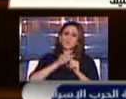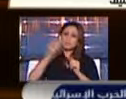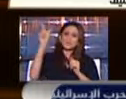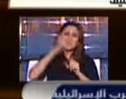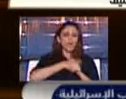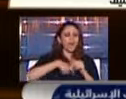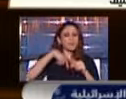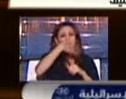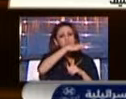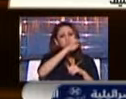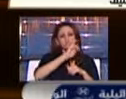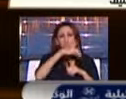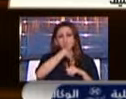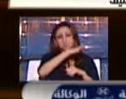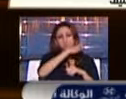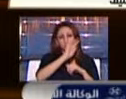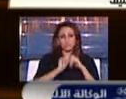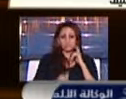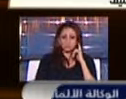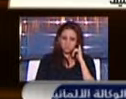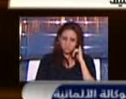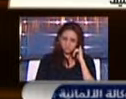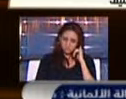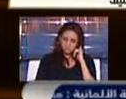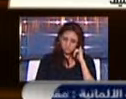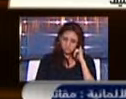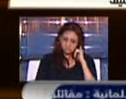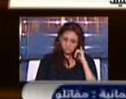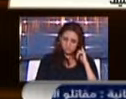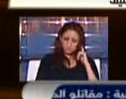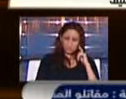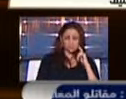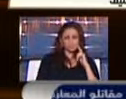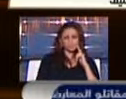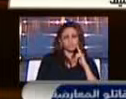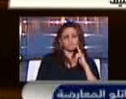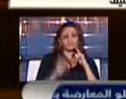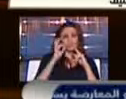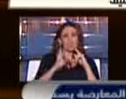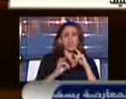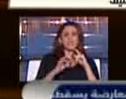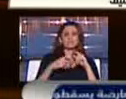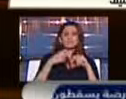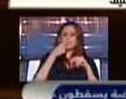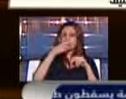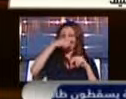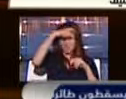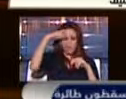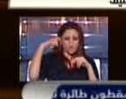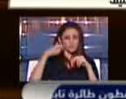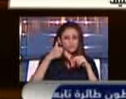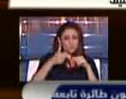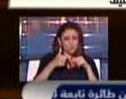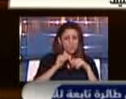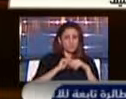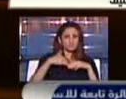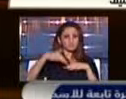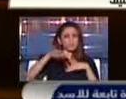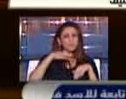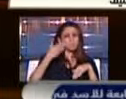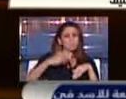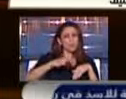عندنا. طلباتنا اللي احنا الناس ديت تلاقي عيش كريم عشان لولا دماء شهداء محمد محمود